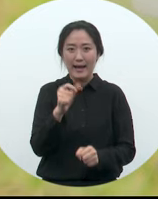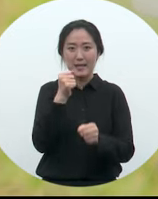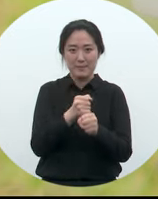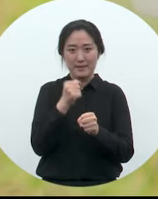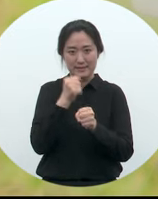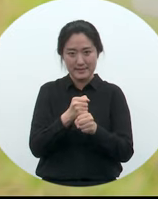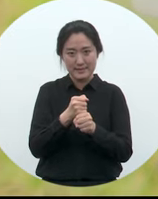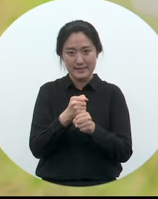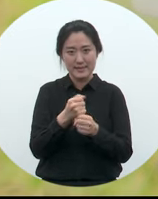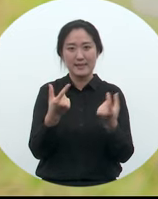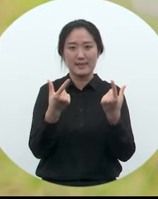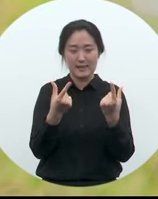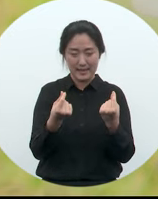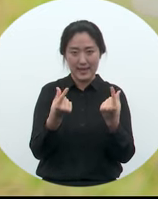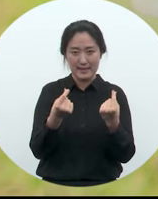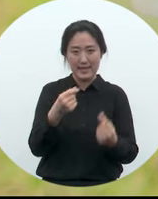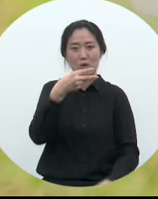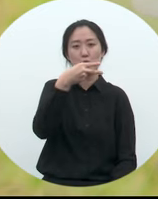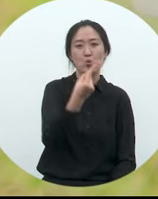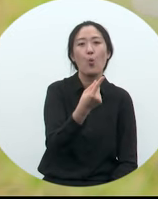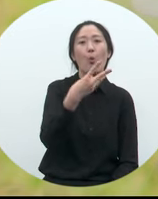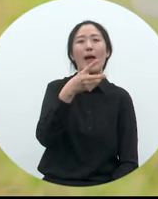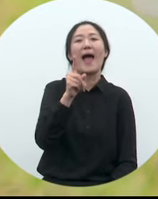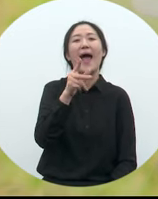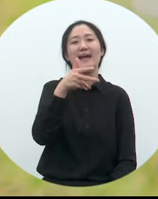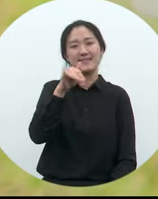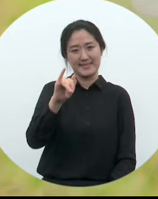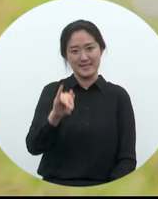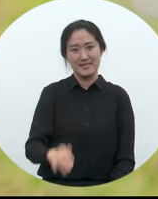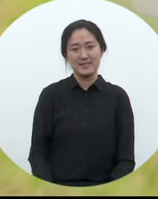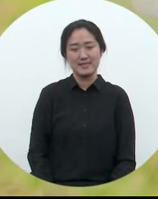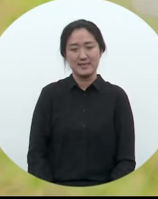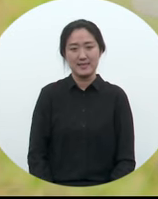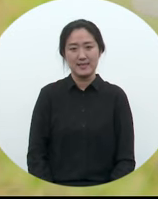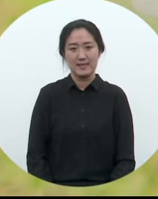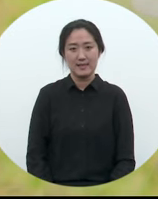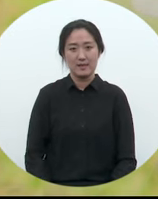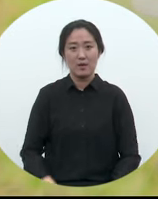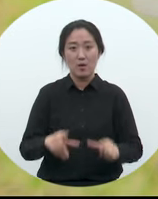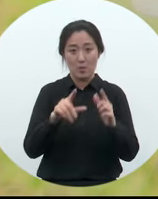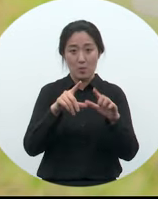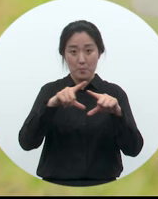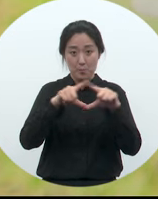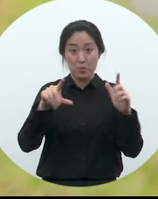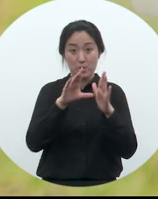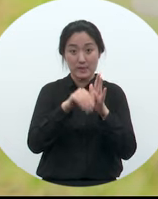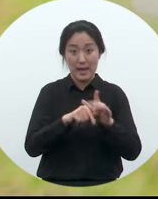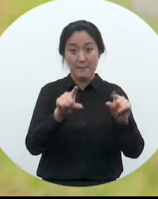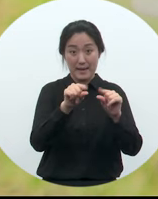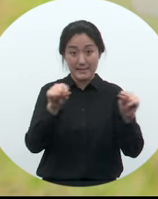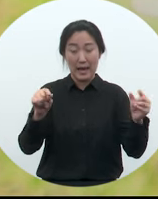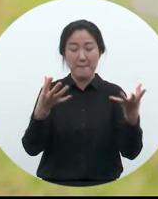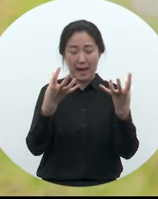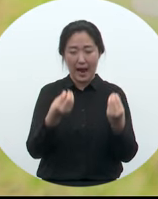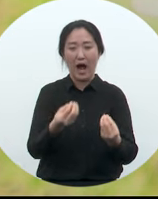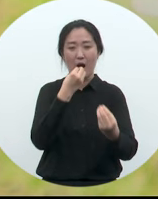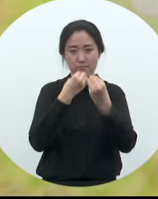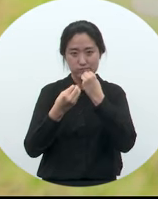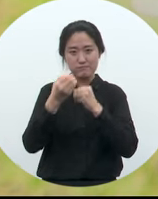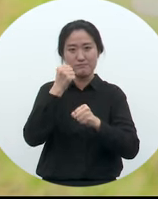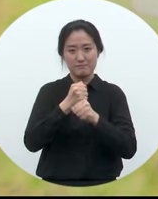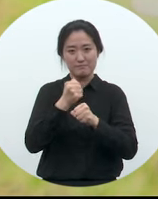해주는 역할을 가지고 있는 것이 바로 도라지이기 때문에 여러분들 평소에 도라지 반찬 많이